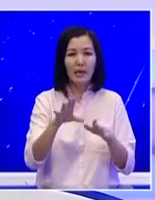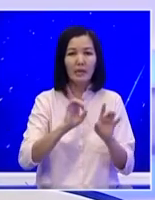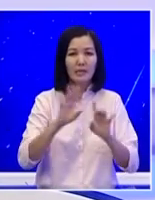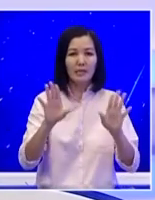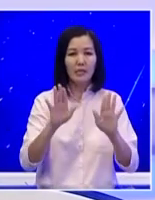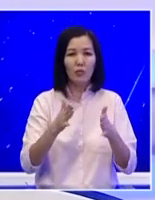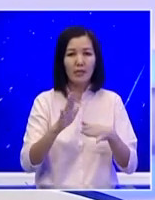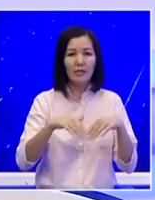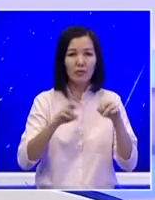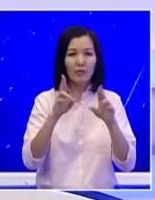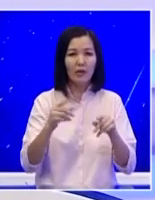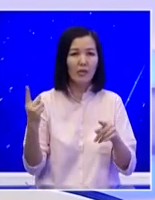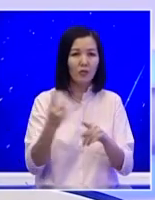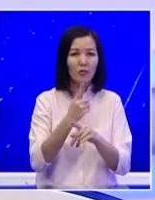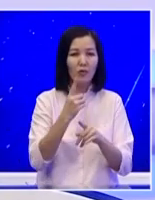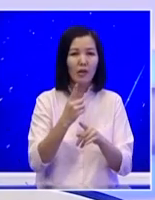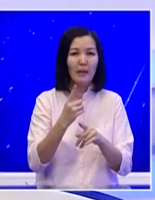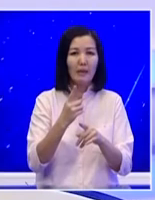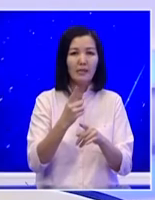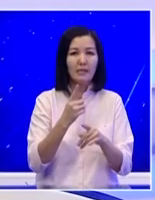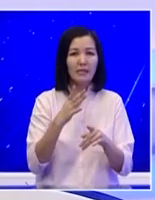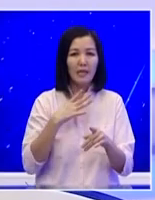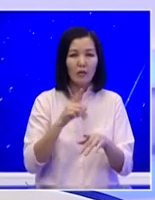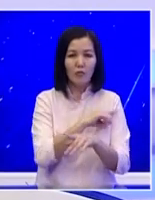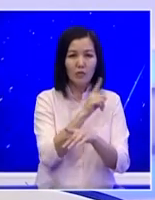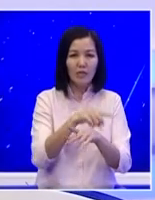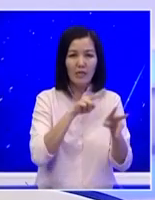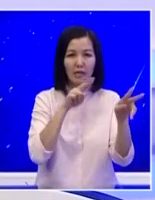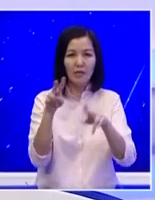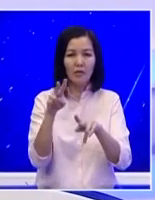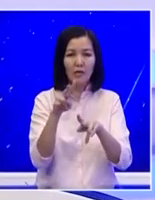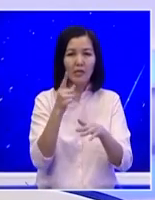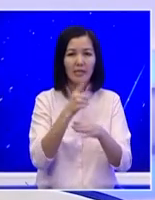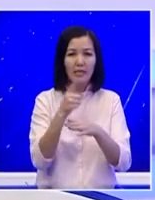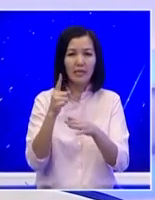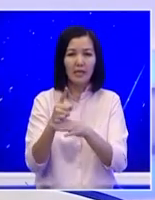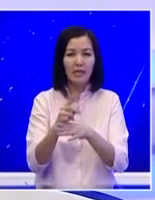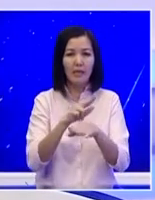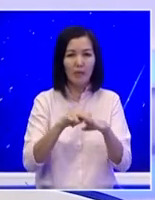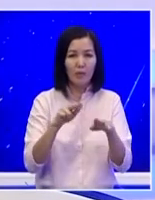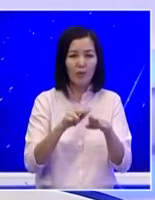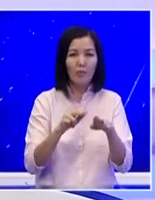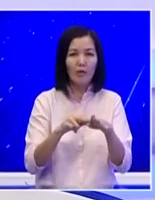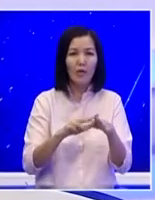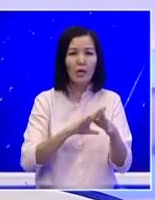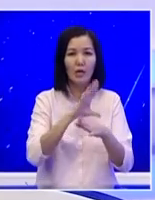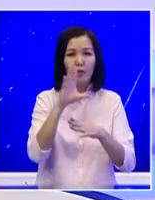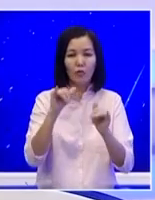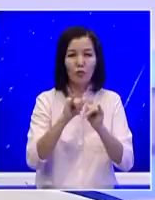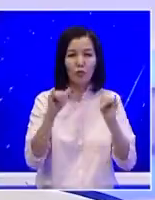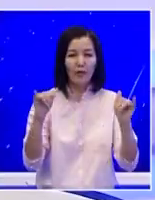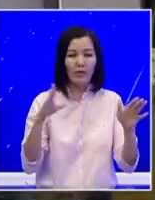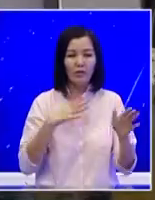прокомментировали ситуацию специалисты, одной из вынужденных мер стало и усиление контроля на санитарных и блокпостах, число которых